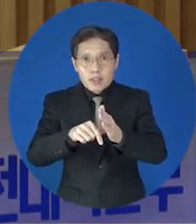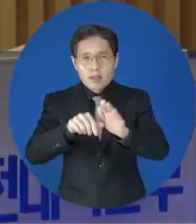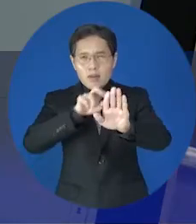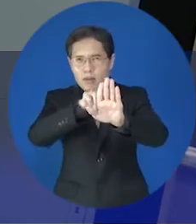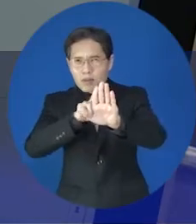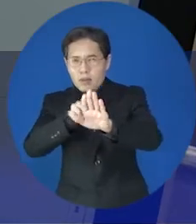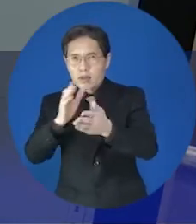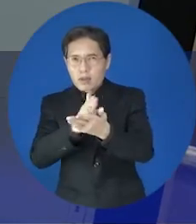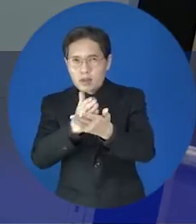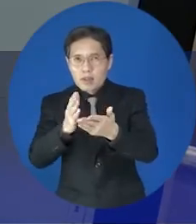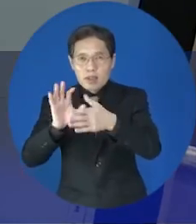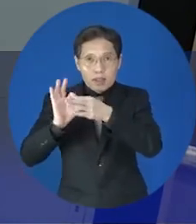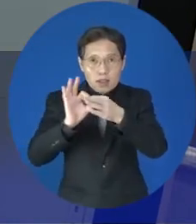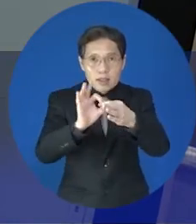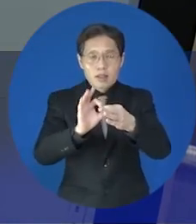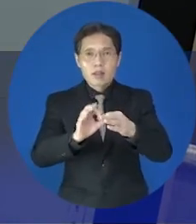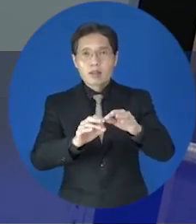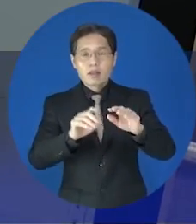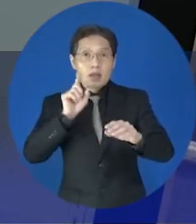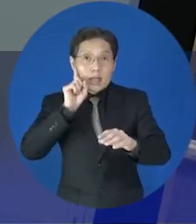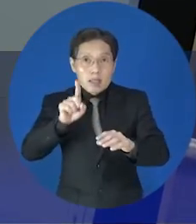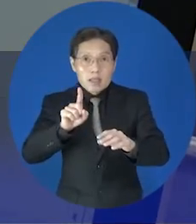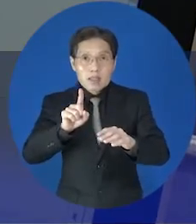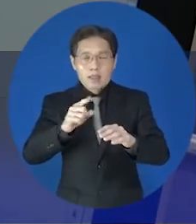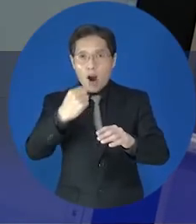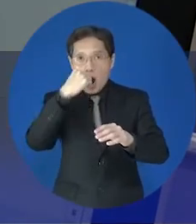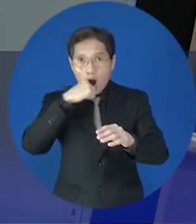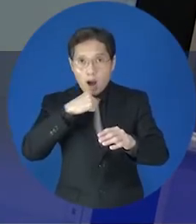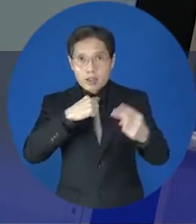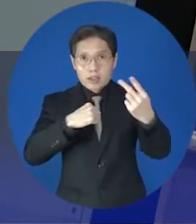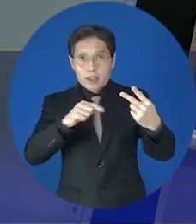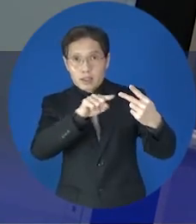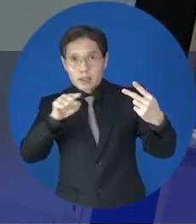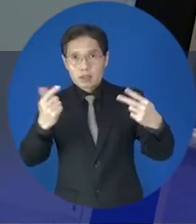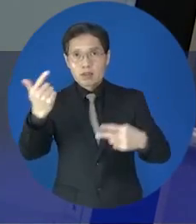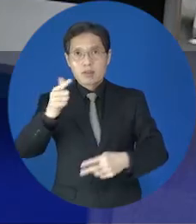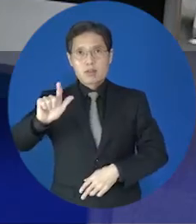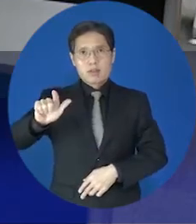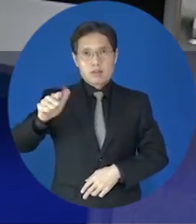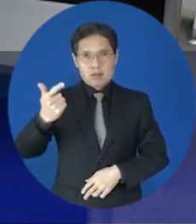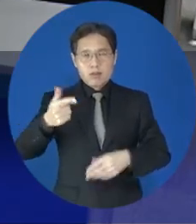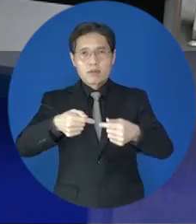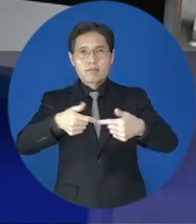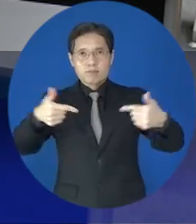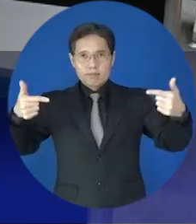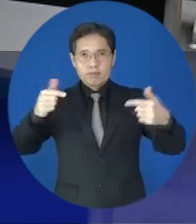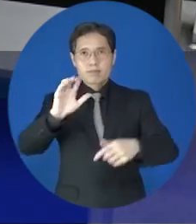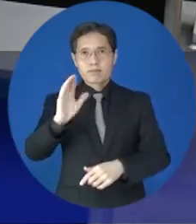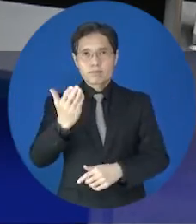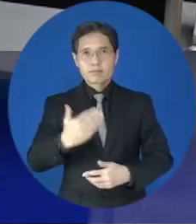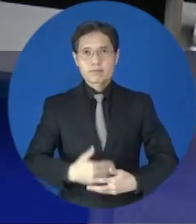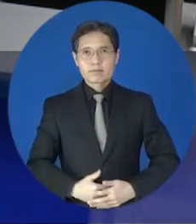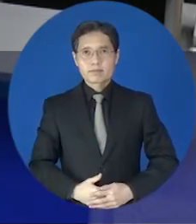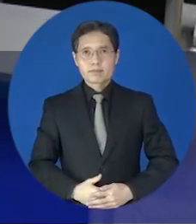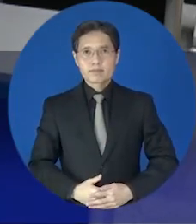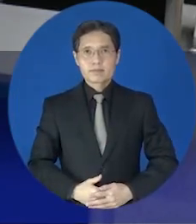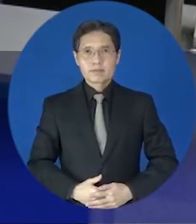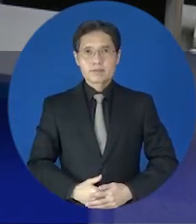운영해 1일 최대 검색 건수를 2000건 에서 6,600원 으로 확대할 방침입니다